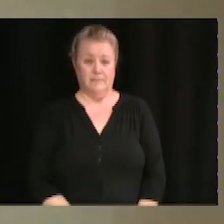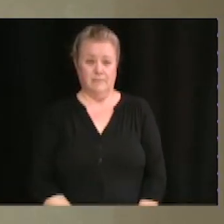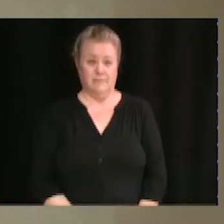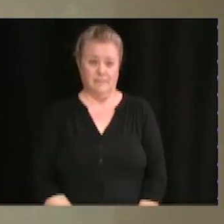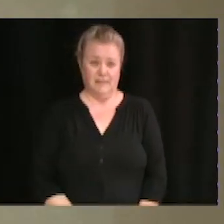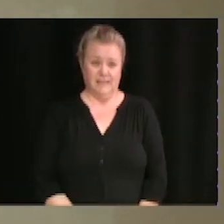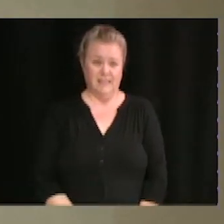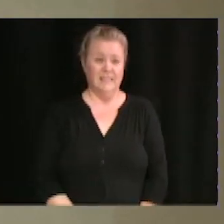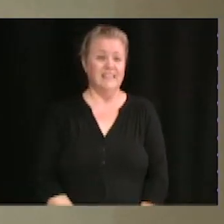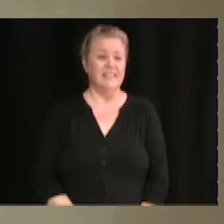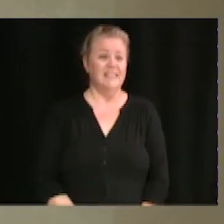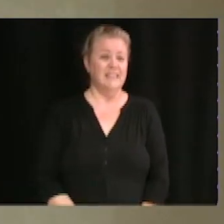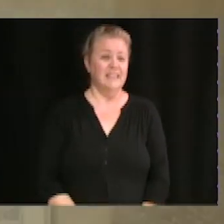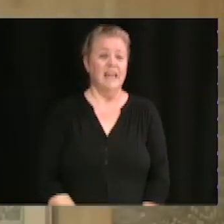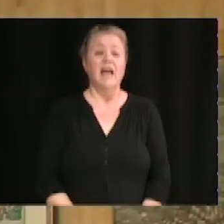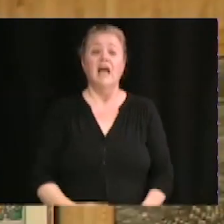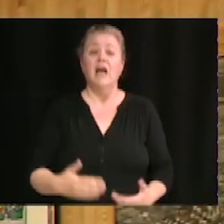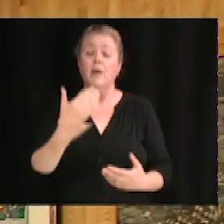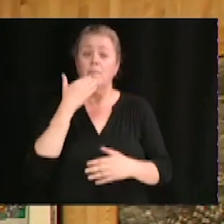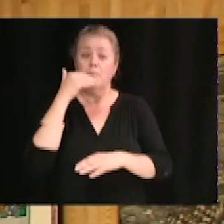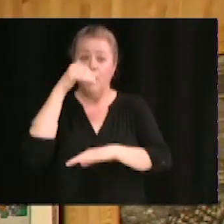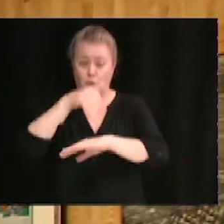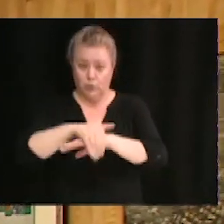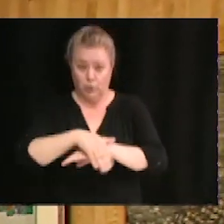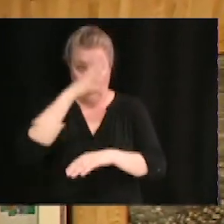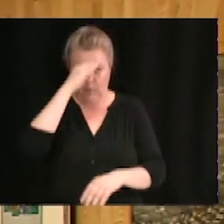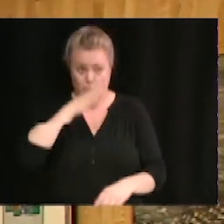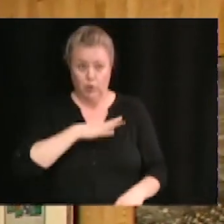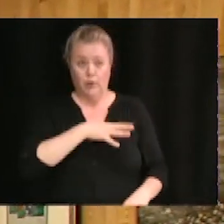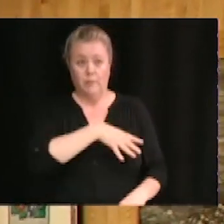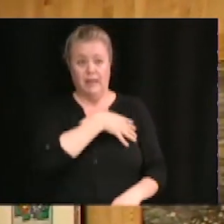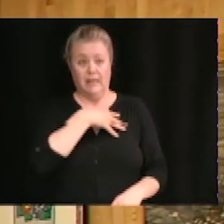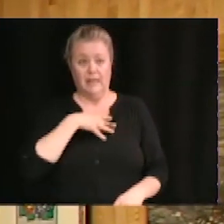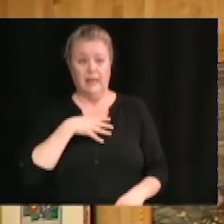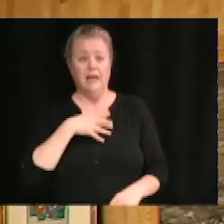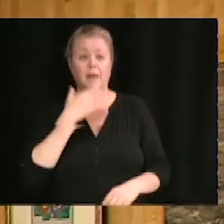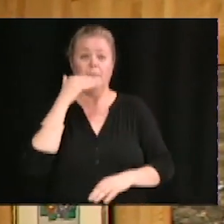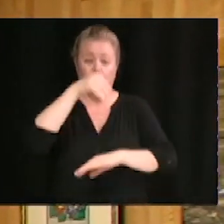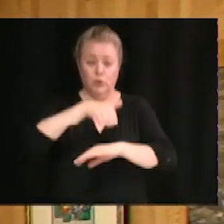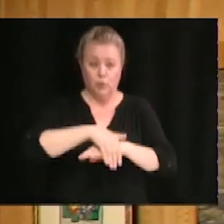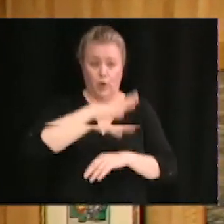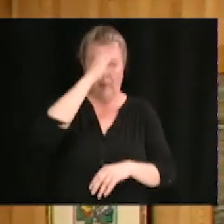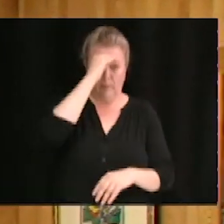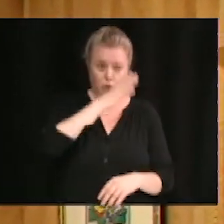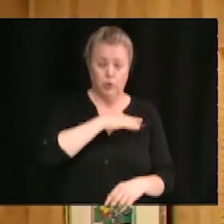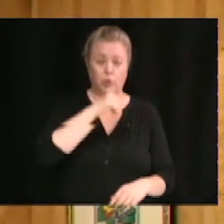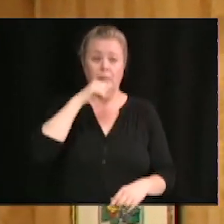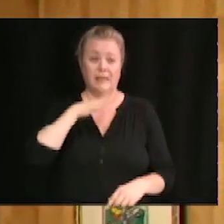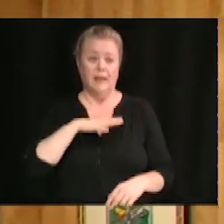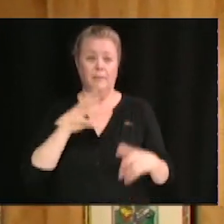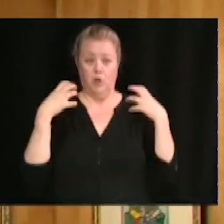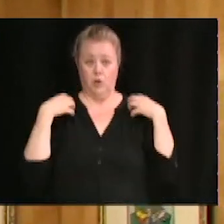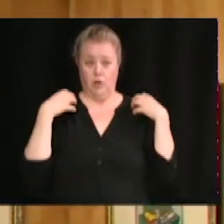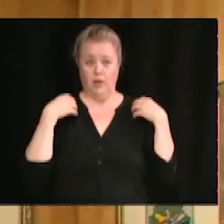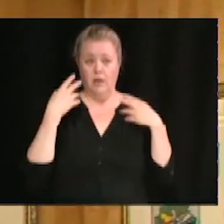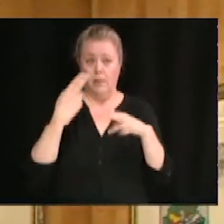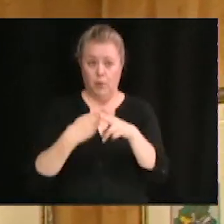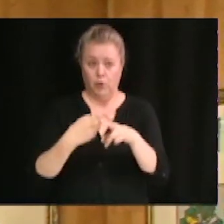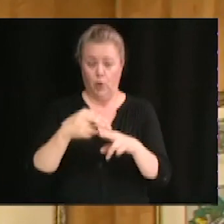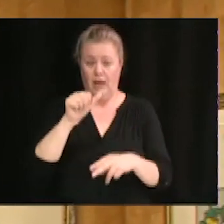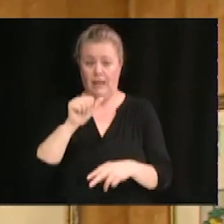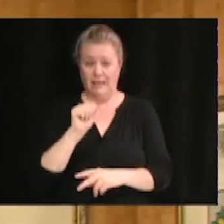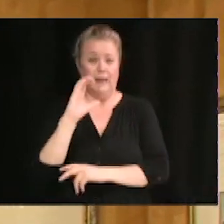Félicitations. Oui, bonsoir, M. Bonsoir, M. le maire. Bonsoir, M. et Mme, conseillers et conseillères. Mon nom est André